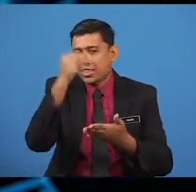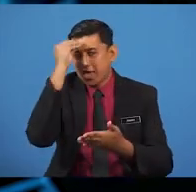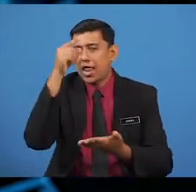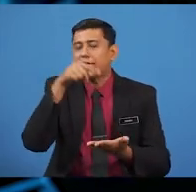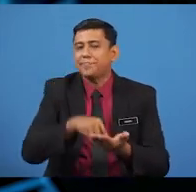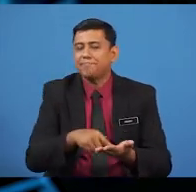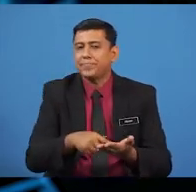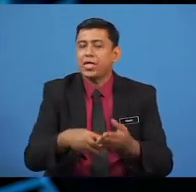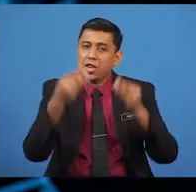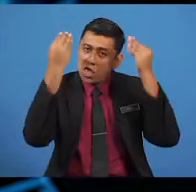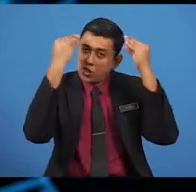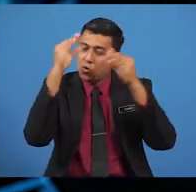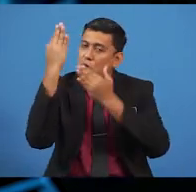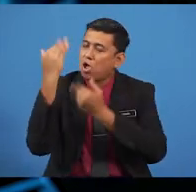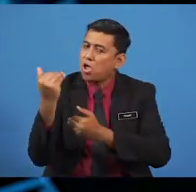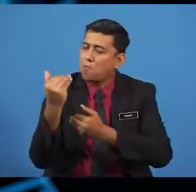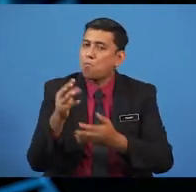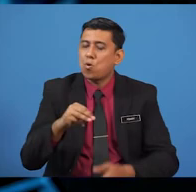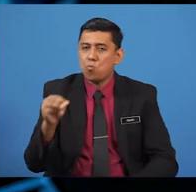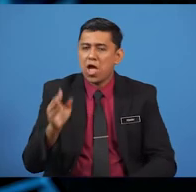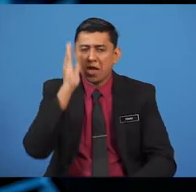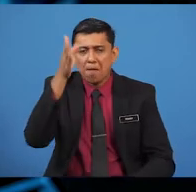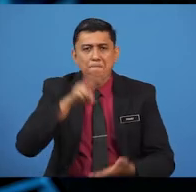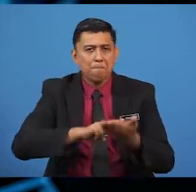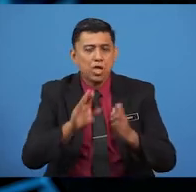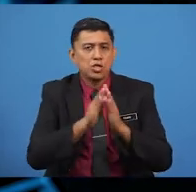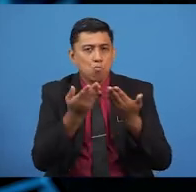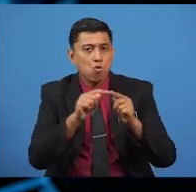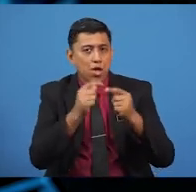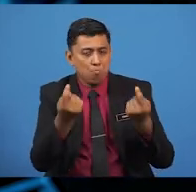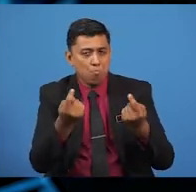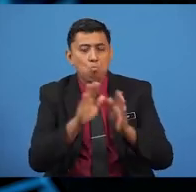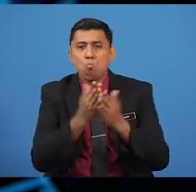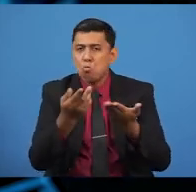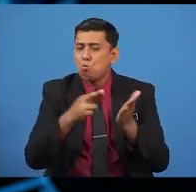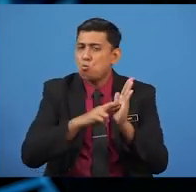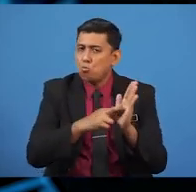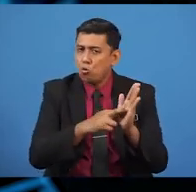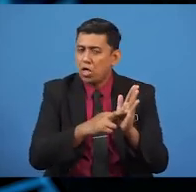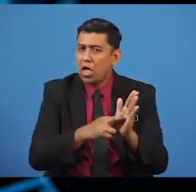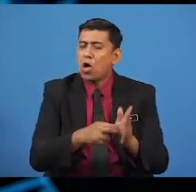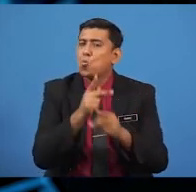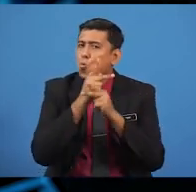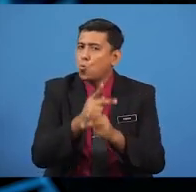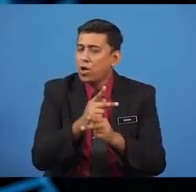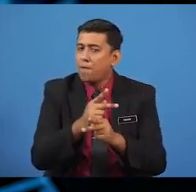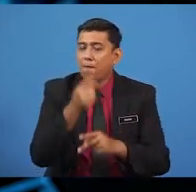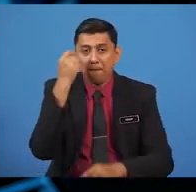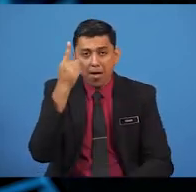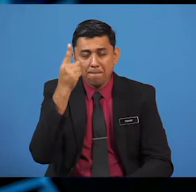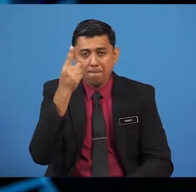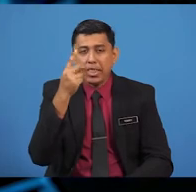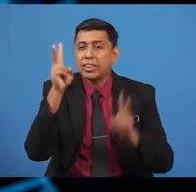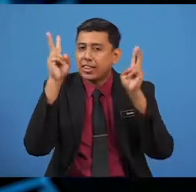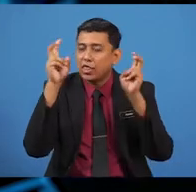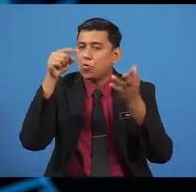ini? Cikgu harap murid-murid akan membaca buku teks atau buku rujukan untuk mengukur